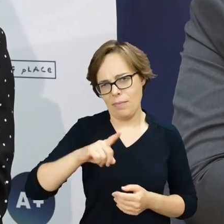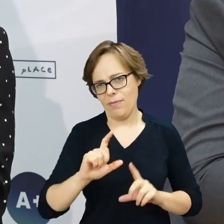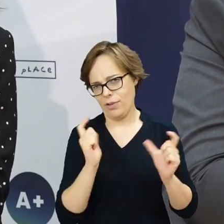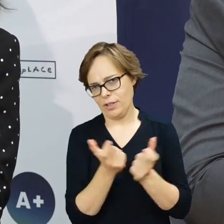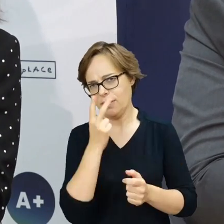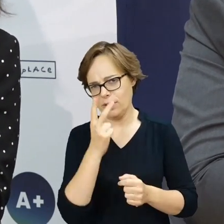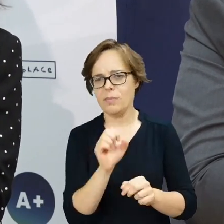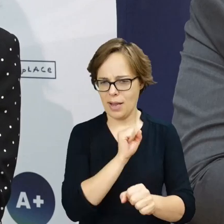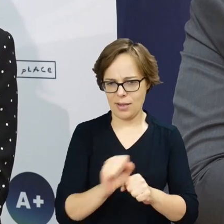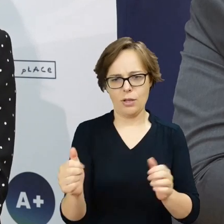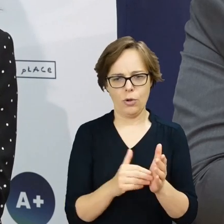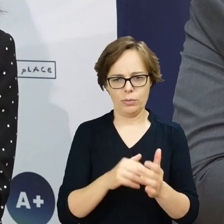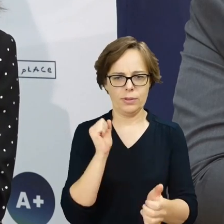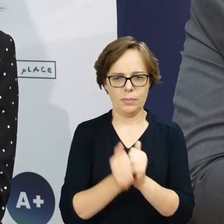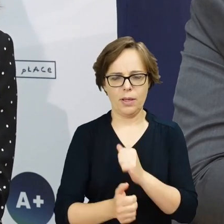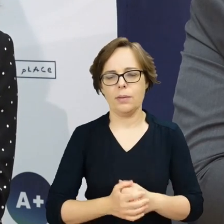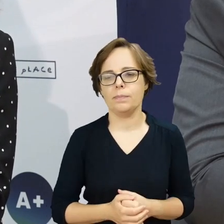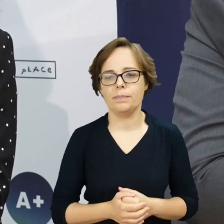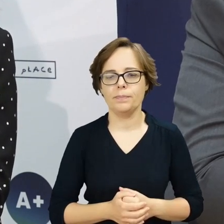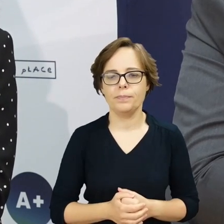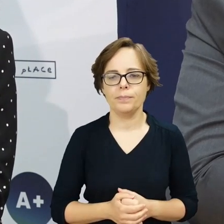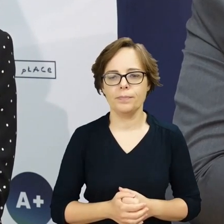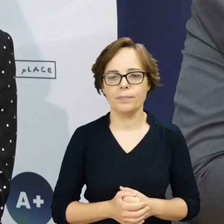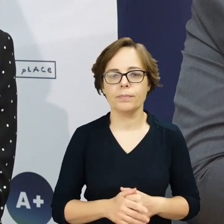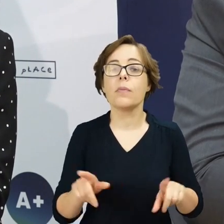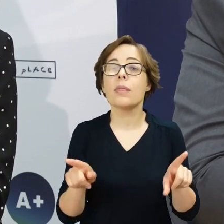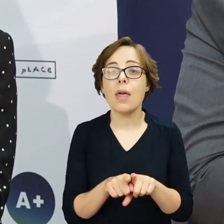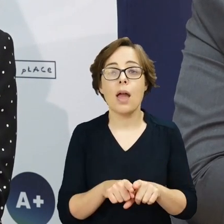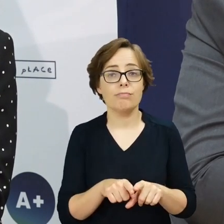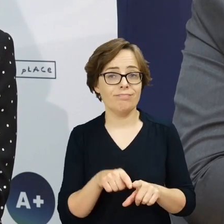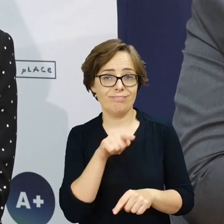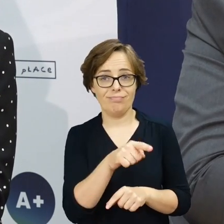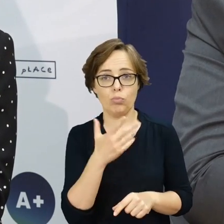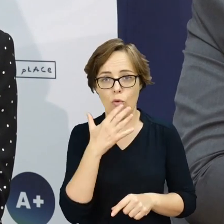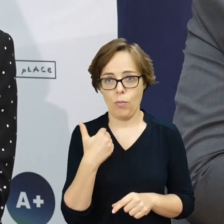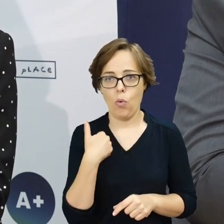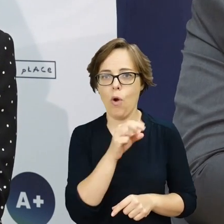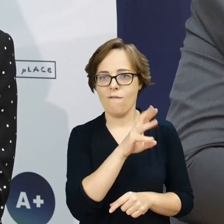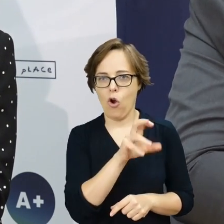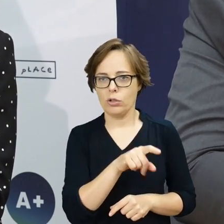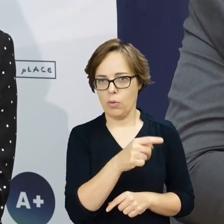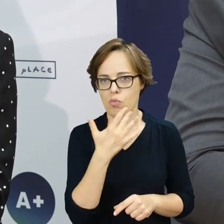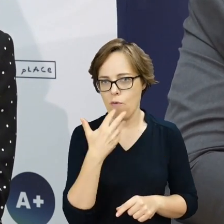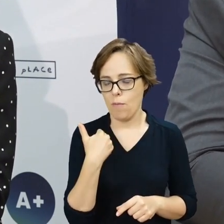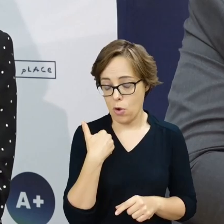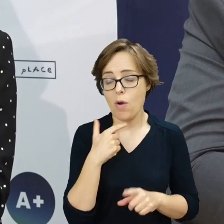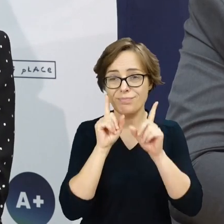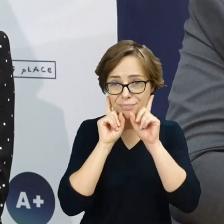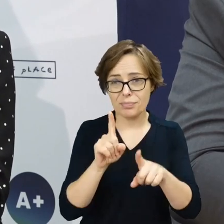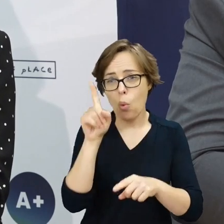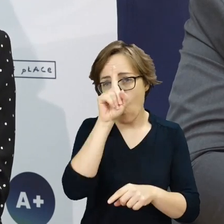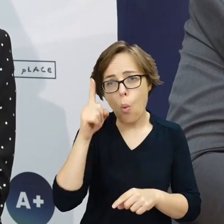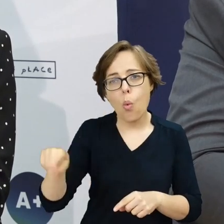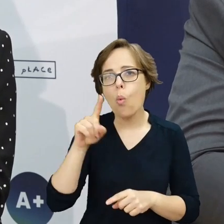jest jakaś zmiana. I to, o czym mówiłeś ty, Wojciech, to, że faktycznie ludzie też często